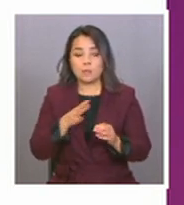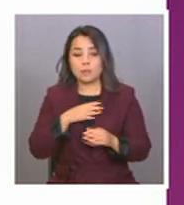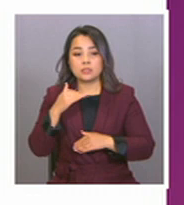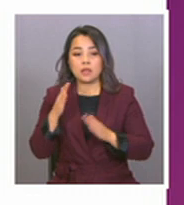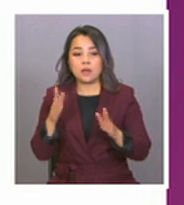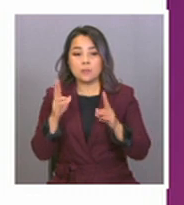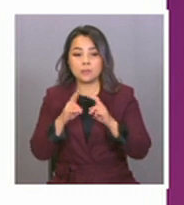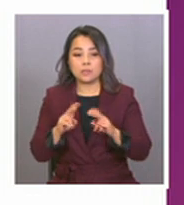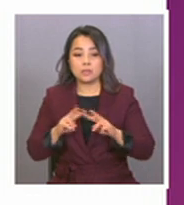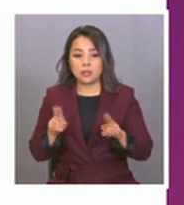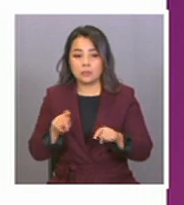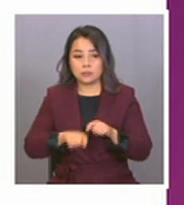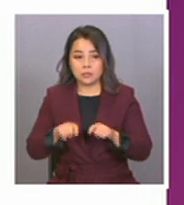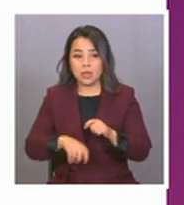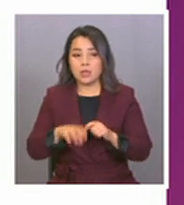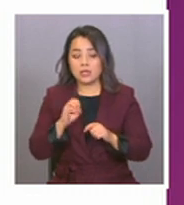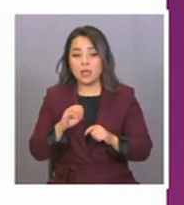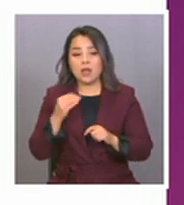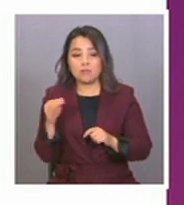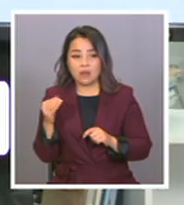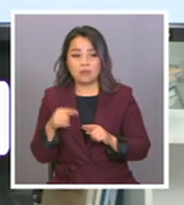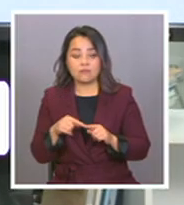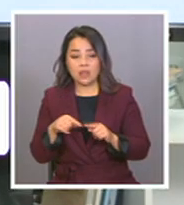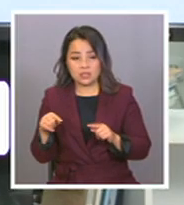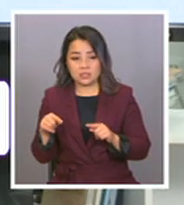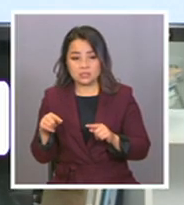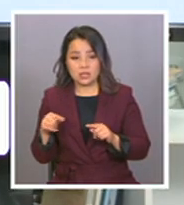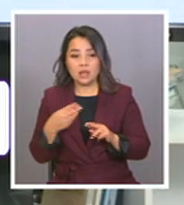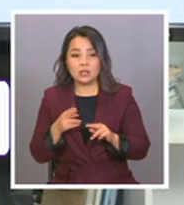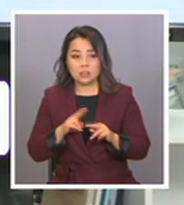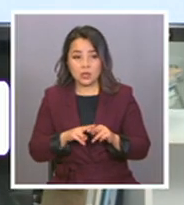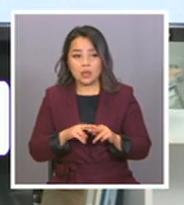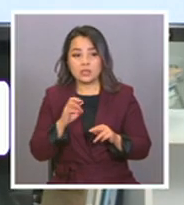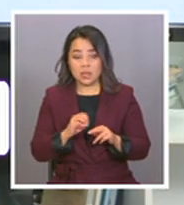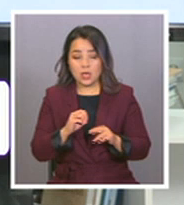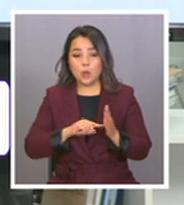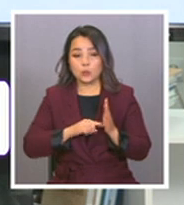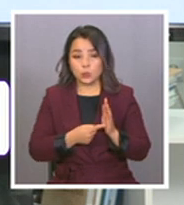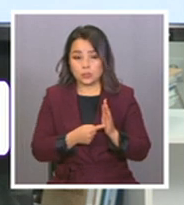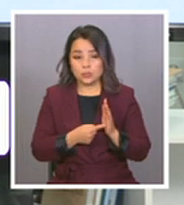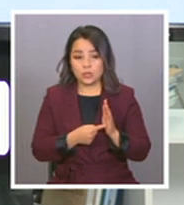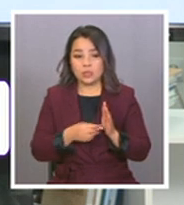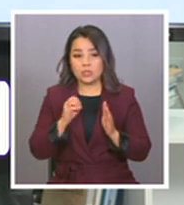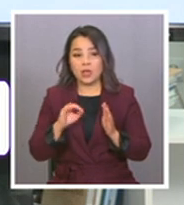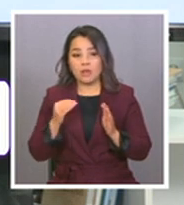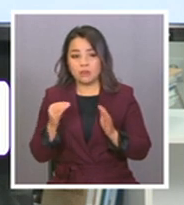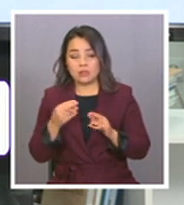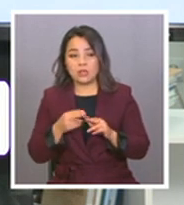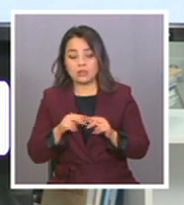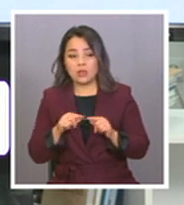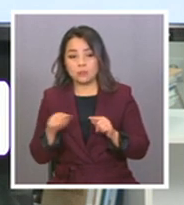көріңіз. ЕФ векторы, мұндағы Е нүктесі, ЕФ векторының